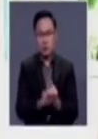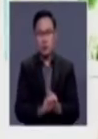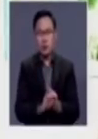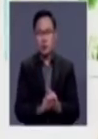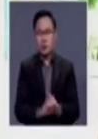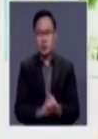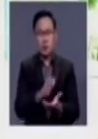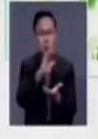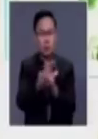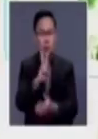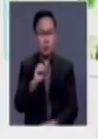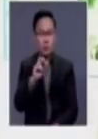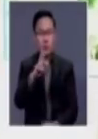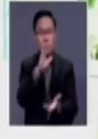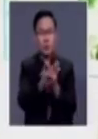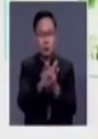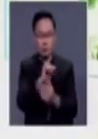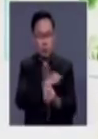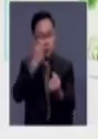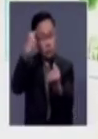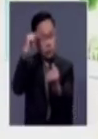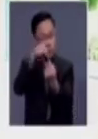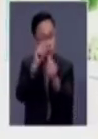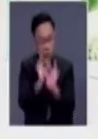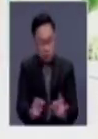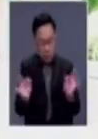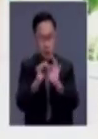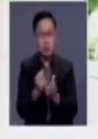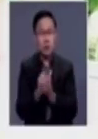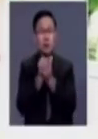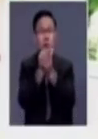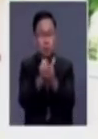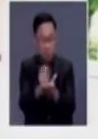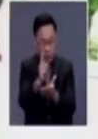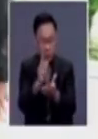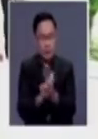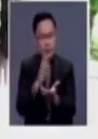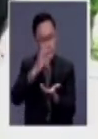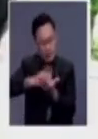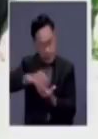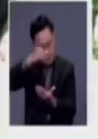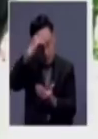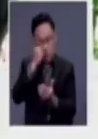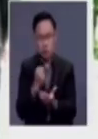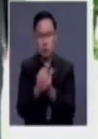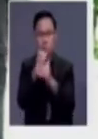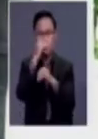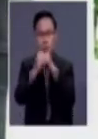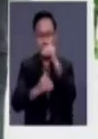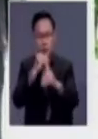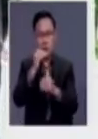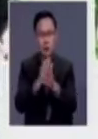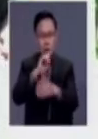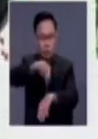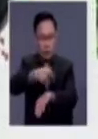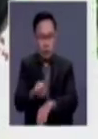ก็จะรับผิดชอบแล้วเราก็มีเป้าหมายสำคัญก็คือว่าเราไม่เชื่อว่าการศึกษาเนี่ยจะสามารถพัฒนาในระยะเวลาอัน